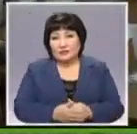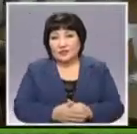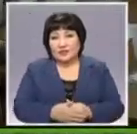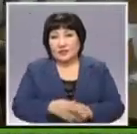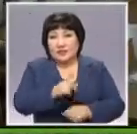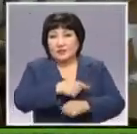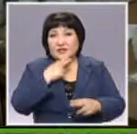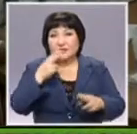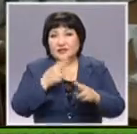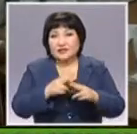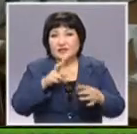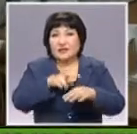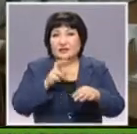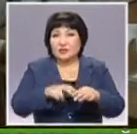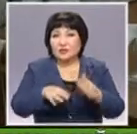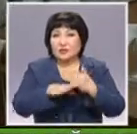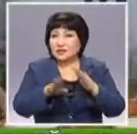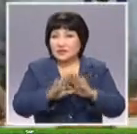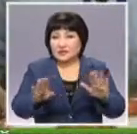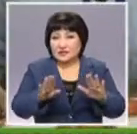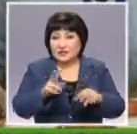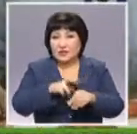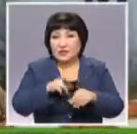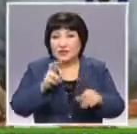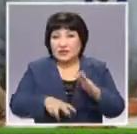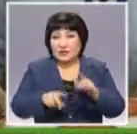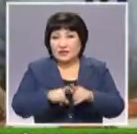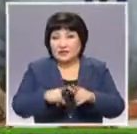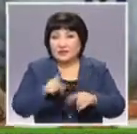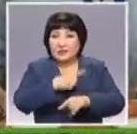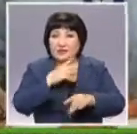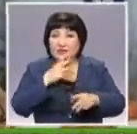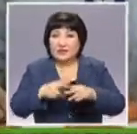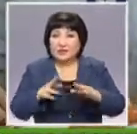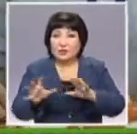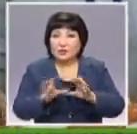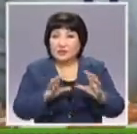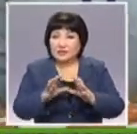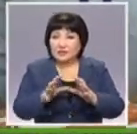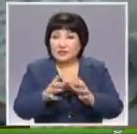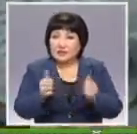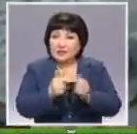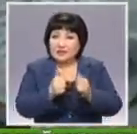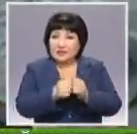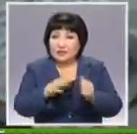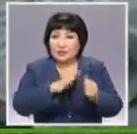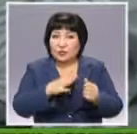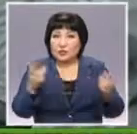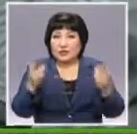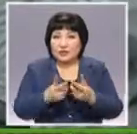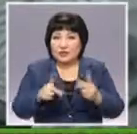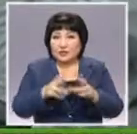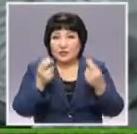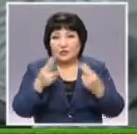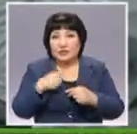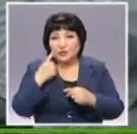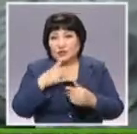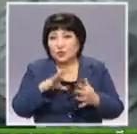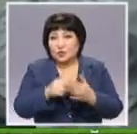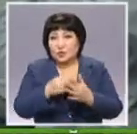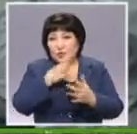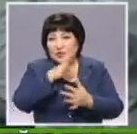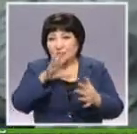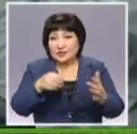Мейірбике дәрігердің көмекшісі ғана емес, ол дәрігердің медбикелік күтім жасаудағы серіктесі болуы керек. Мамандардың айтуынша, осы уақытқа дейін